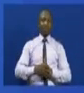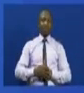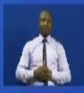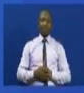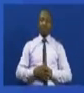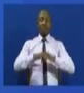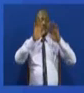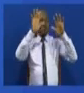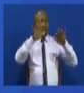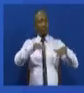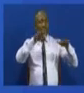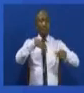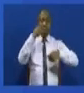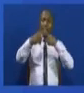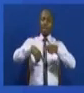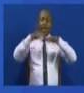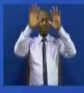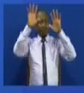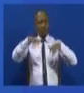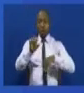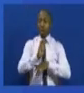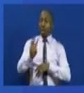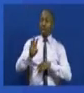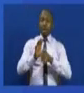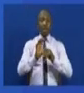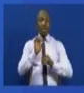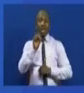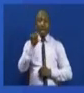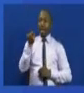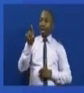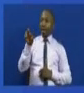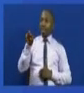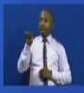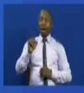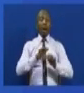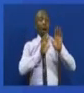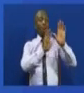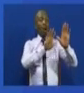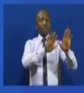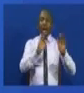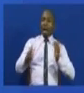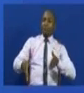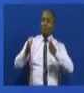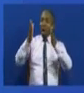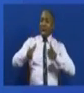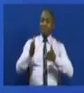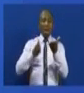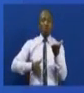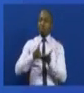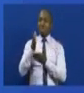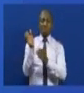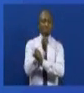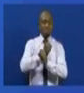Mvua zinazoendelea kunyesha wilayani Sengerema huko mkoani Mwanza zimesababisha kutopitika kwa barabara za Sengerema,